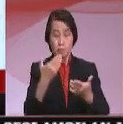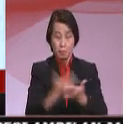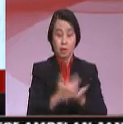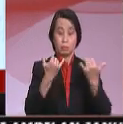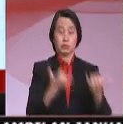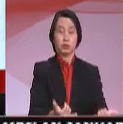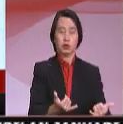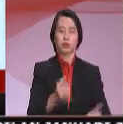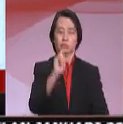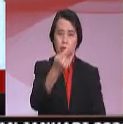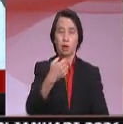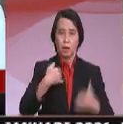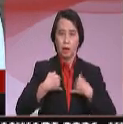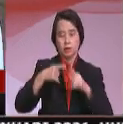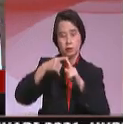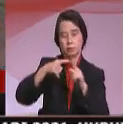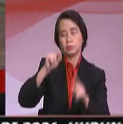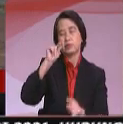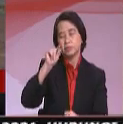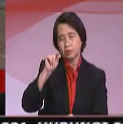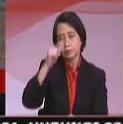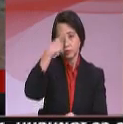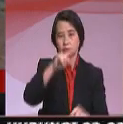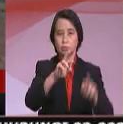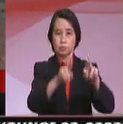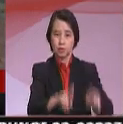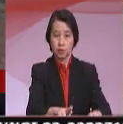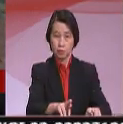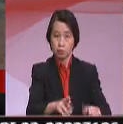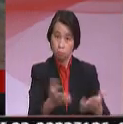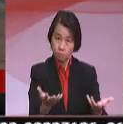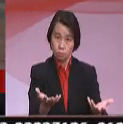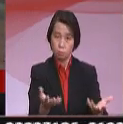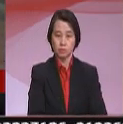ini saja ada diskaun sikit lah untuk rakyat, kan?